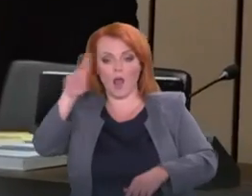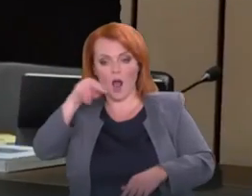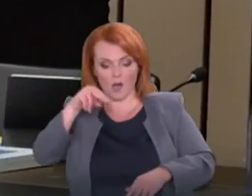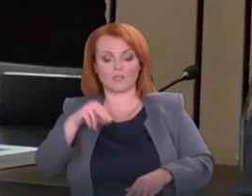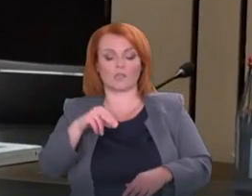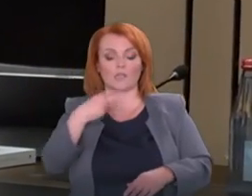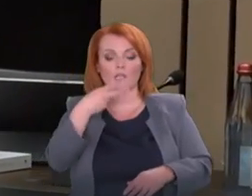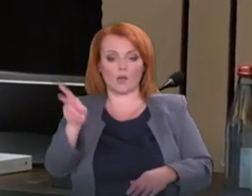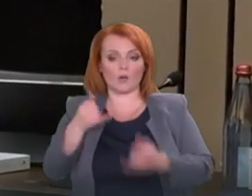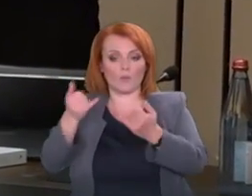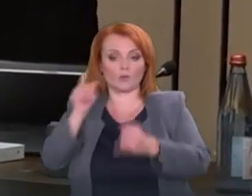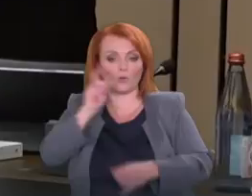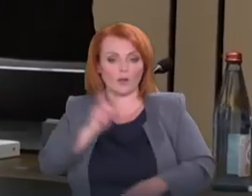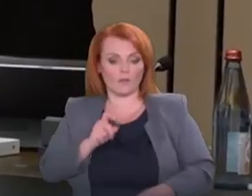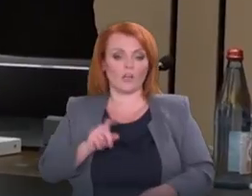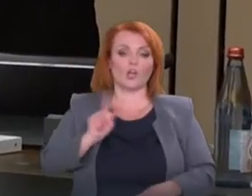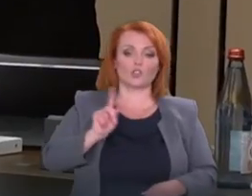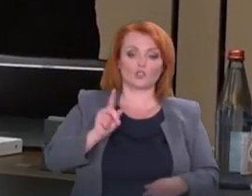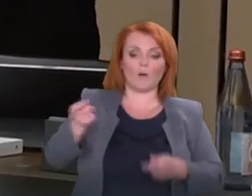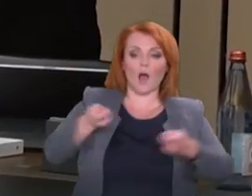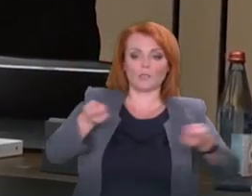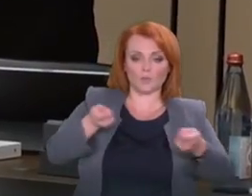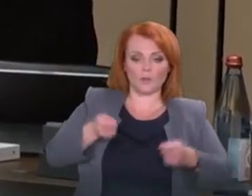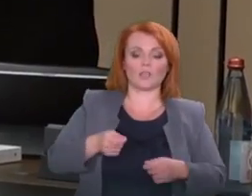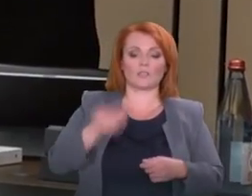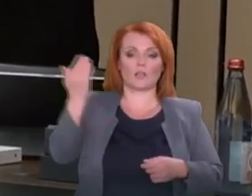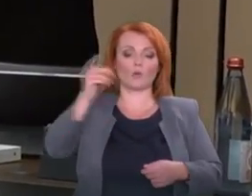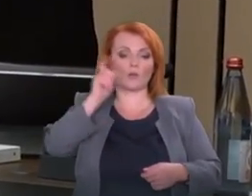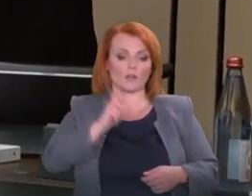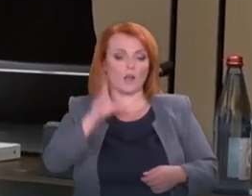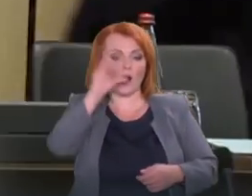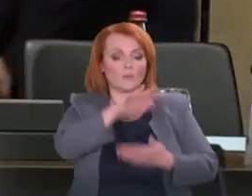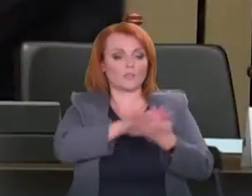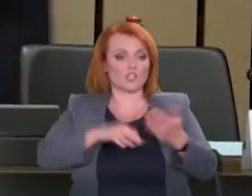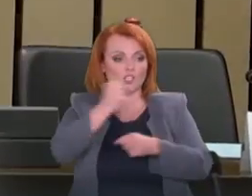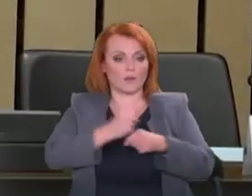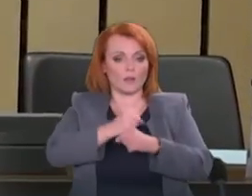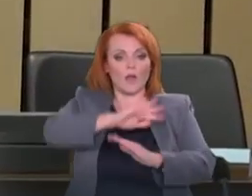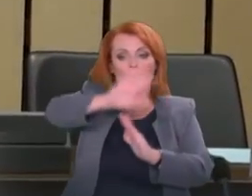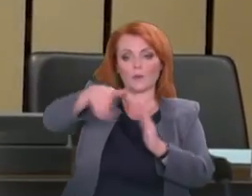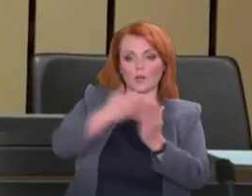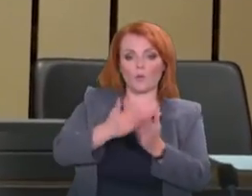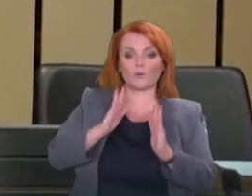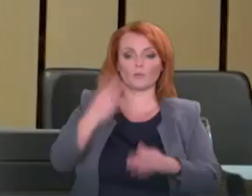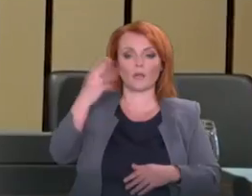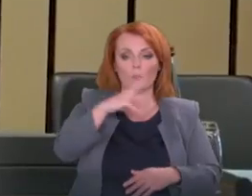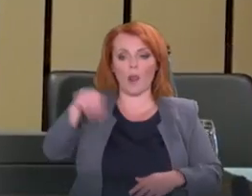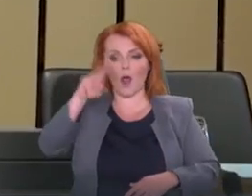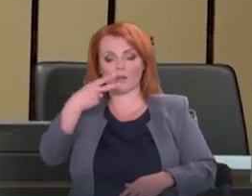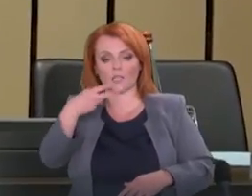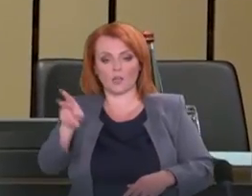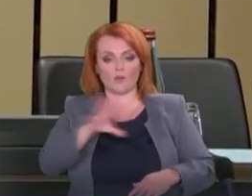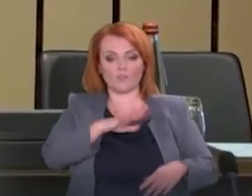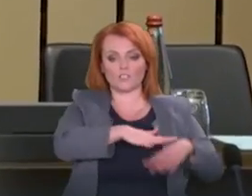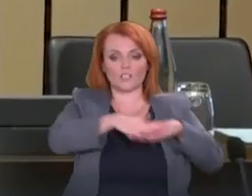pentru Ucraina pentru ca administrația civilă să poată funcționa în continuare. Până acum, doar 3 miliarde de euro au fost